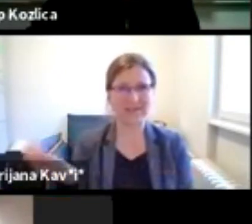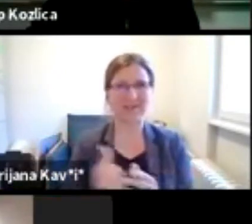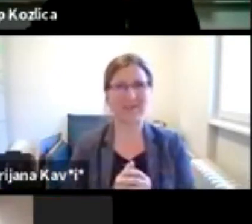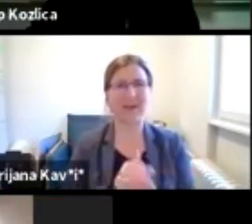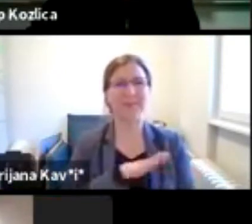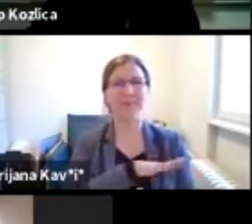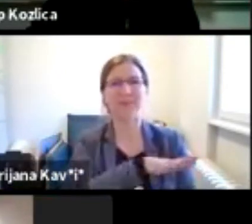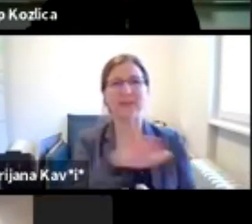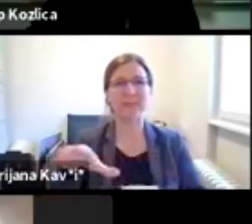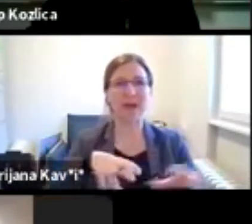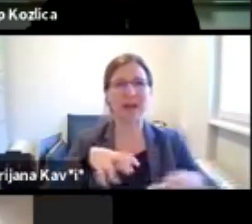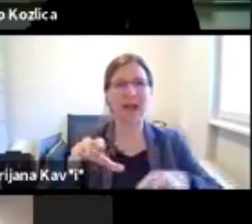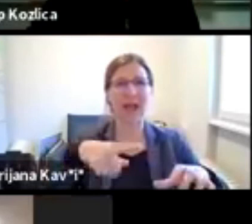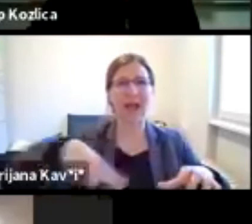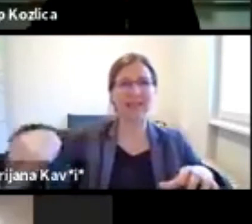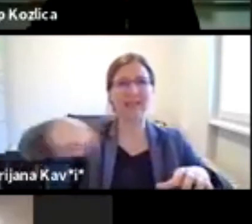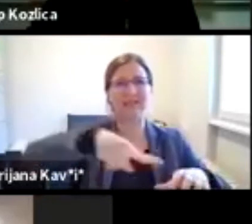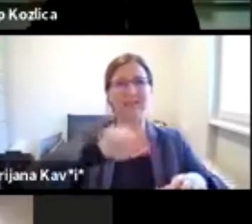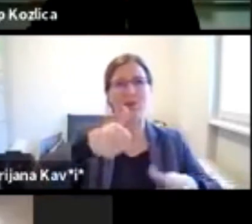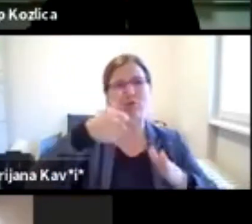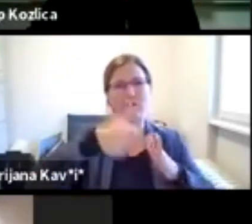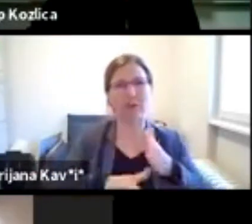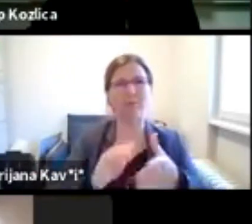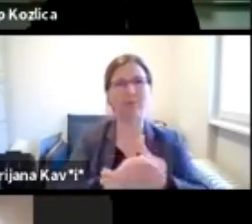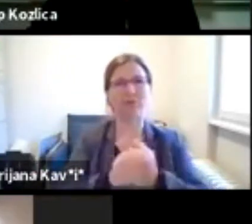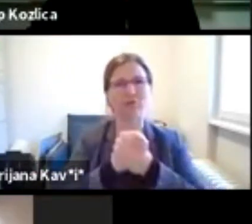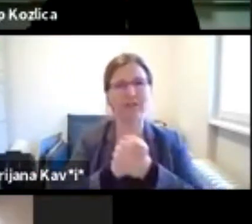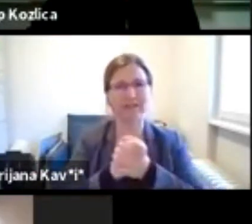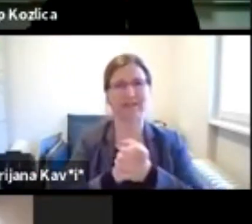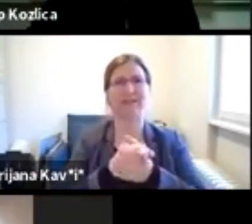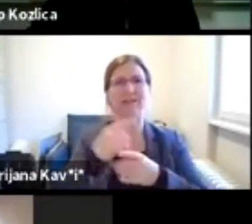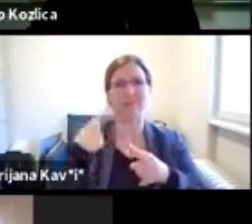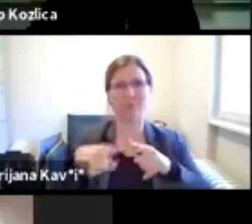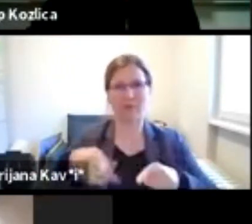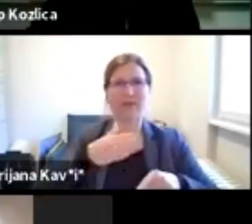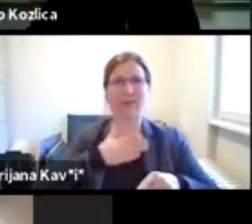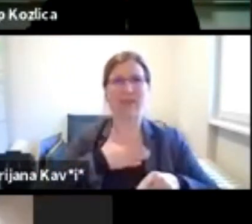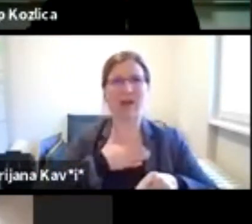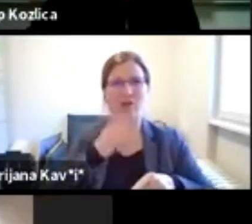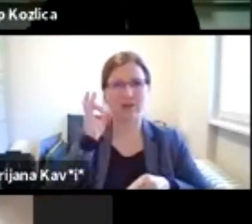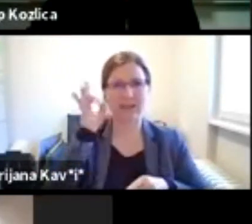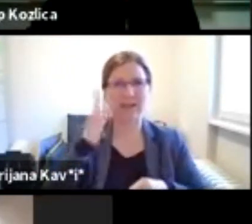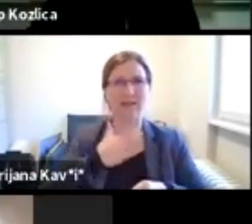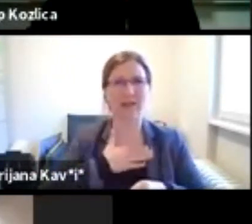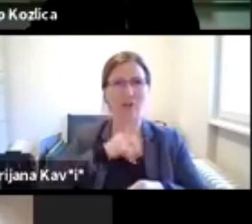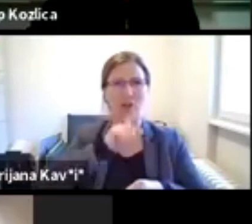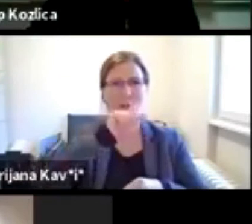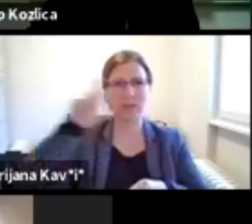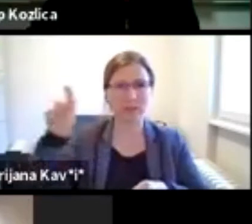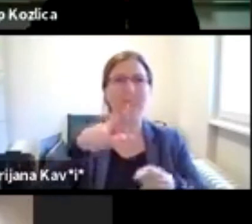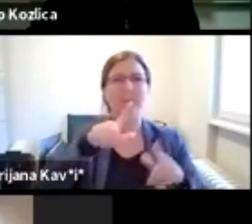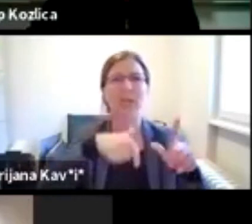radnicima, još jednom čestitka povodom dana naše ustanove. Naravno, ovo što je Ljubica rekla da